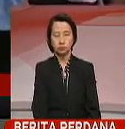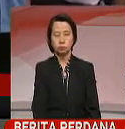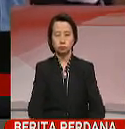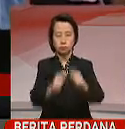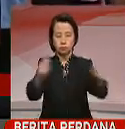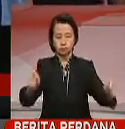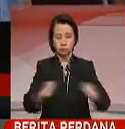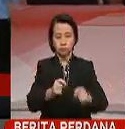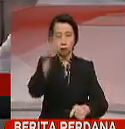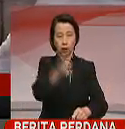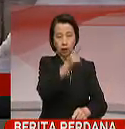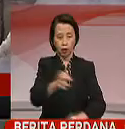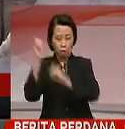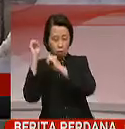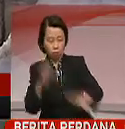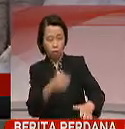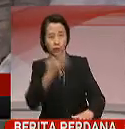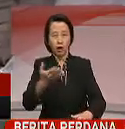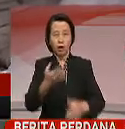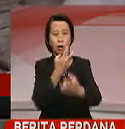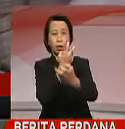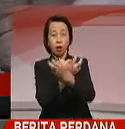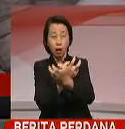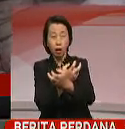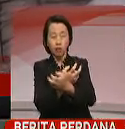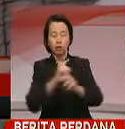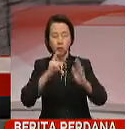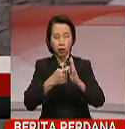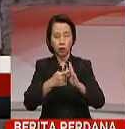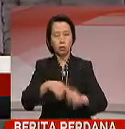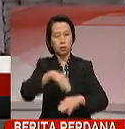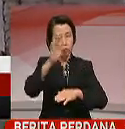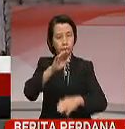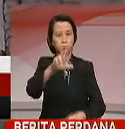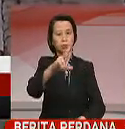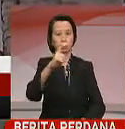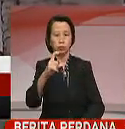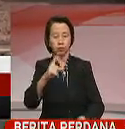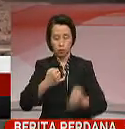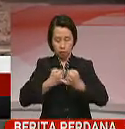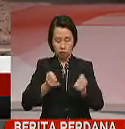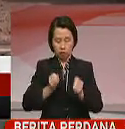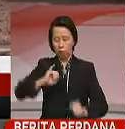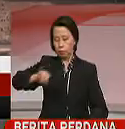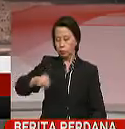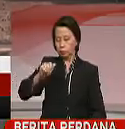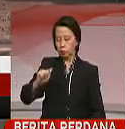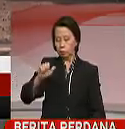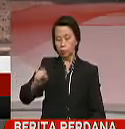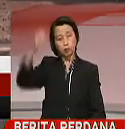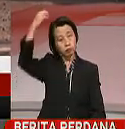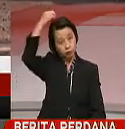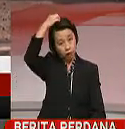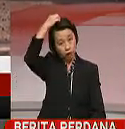Tapak haram pembuangan sisa toksik ini dipercayai beroperasi lebih 3 bulan. Jabatan Alam Sekitar JAS